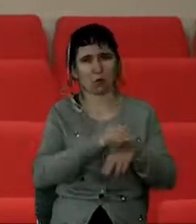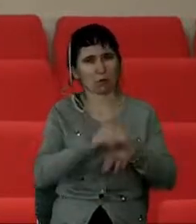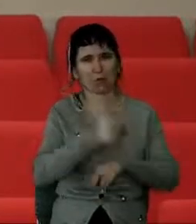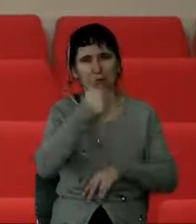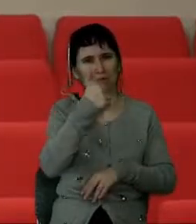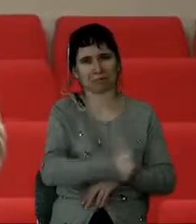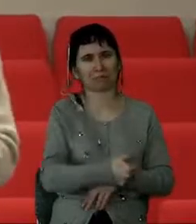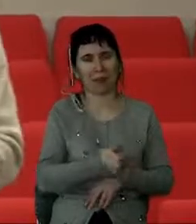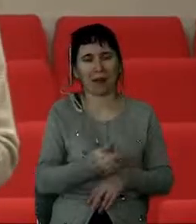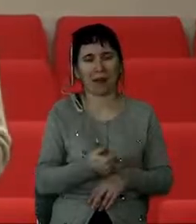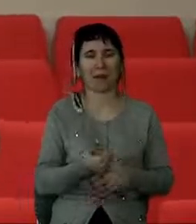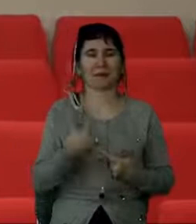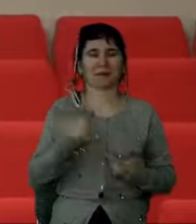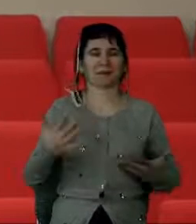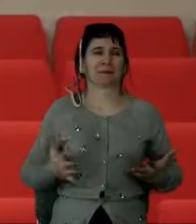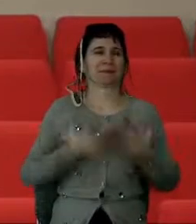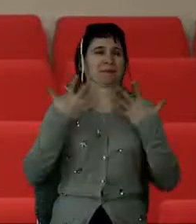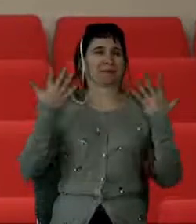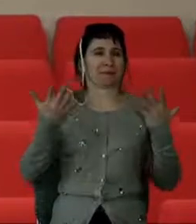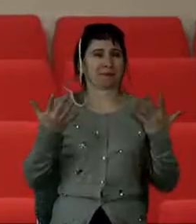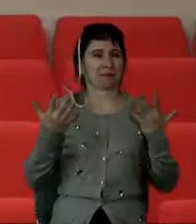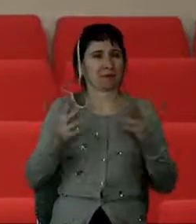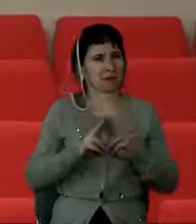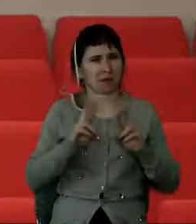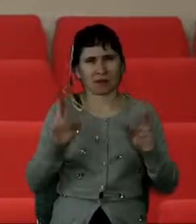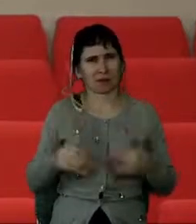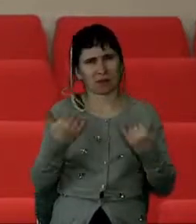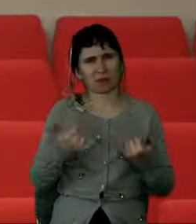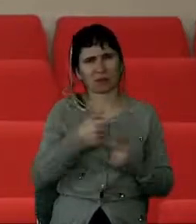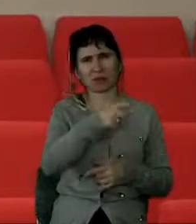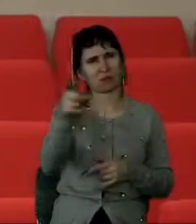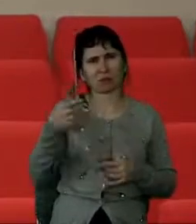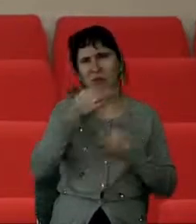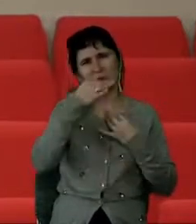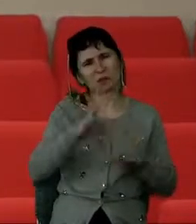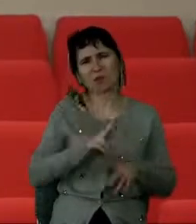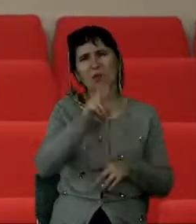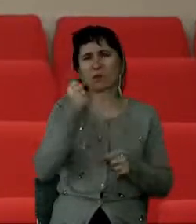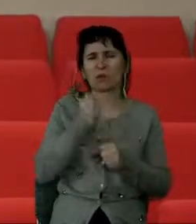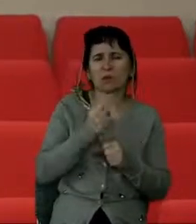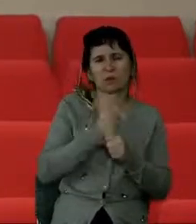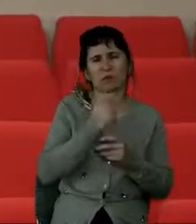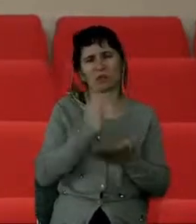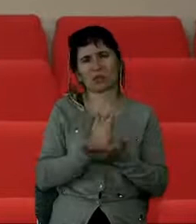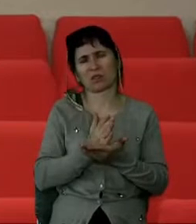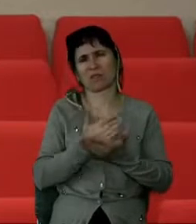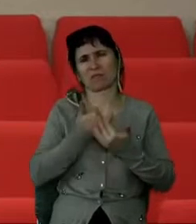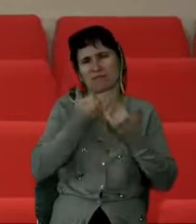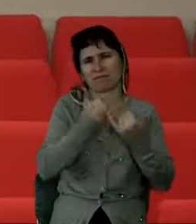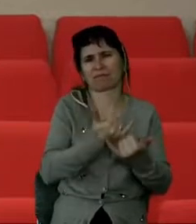ми робимо приємні справи для наших близьких, для наших, хто є поруч з